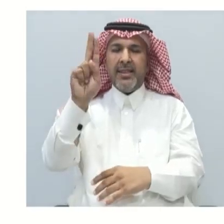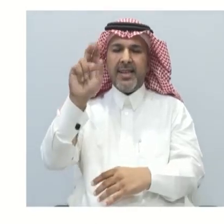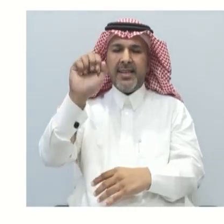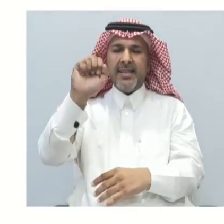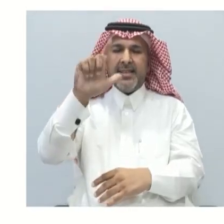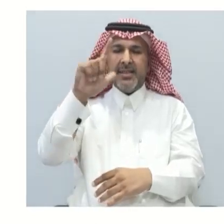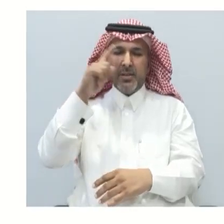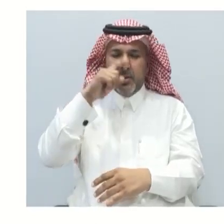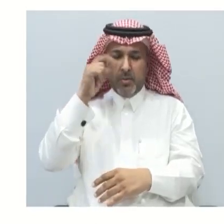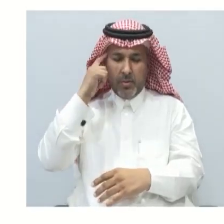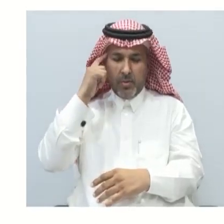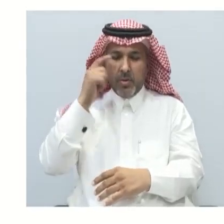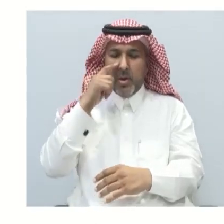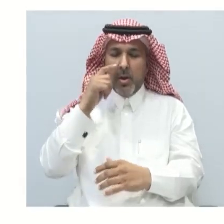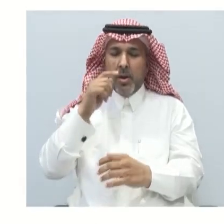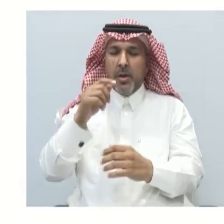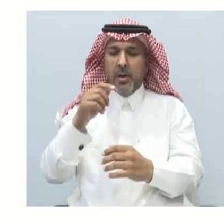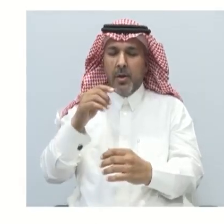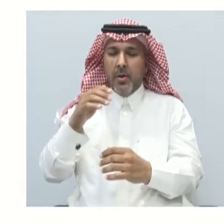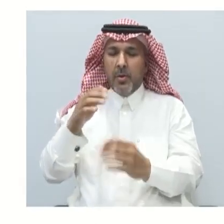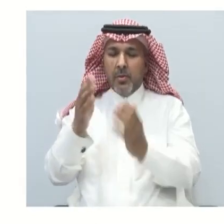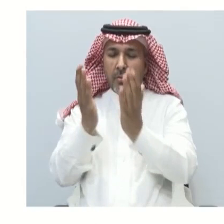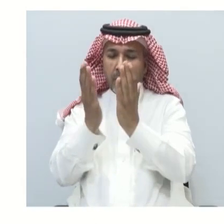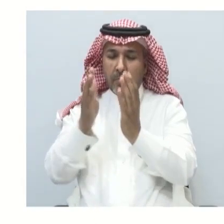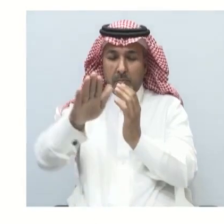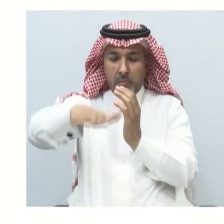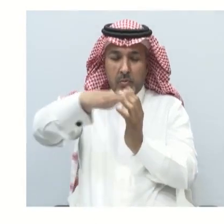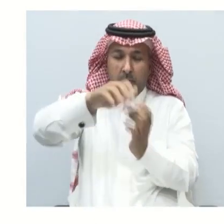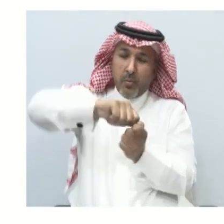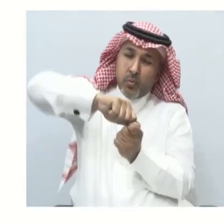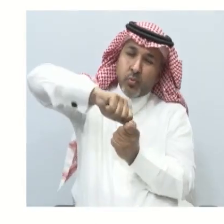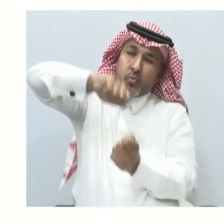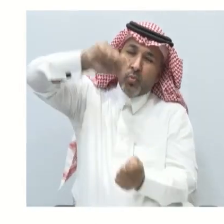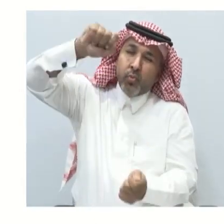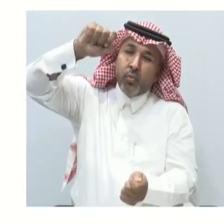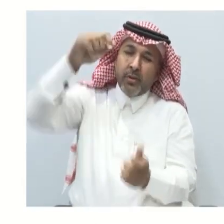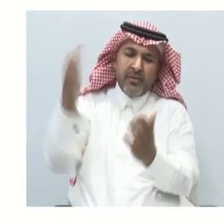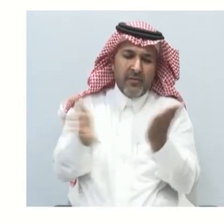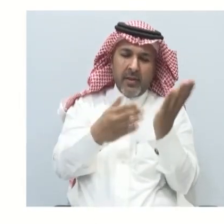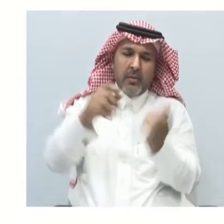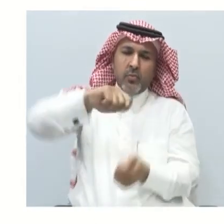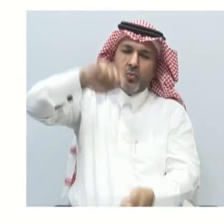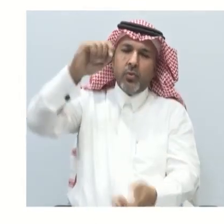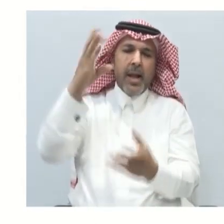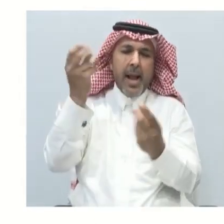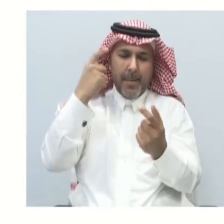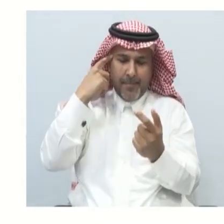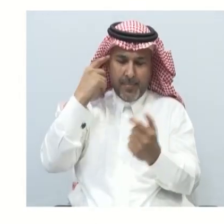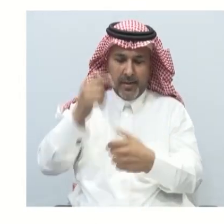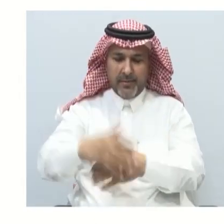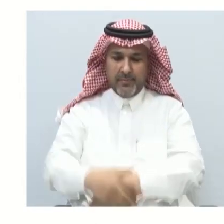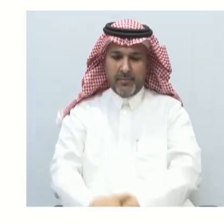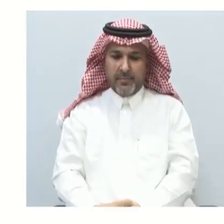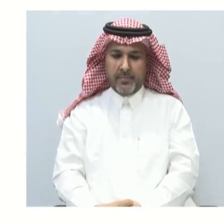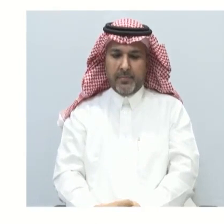بكليه الملك فهد العلوم الامنيه فهذه تعتبر متصل تعتبر متصل ايضا طيب نشوف السؤال